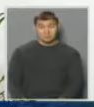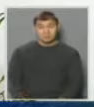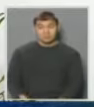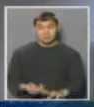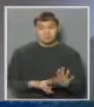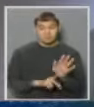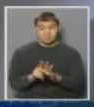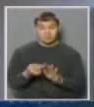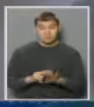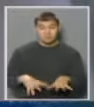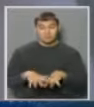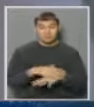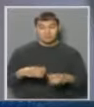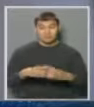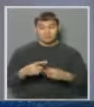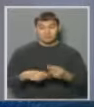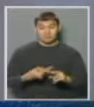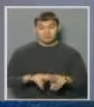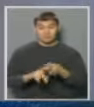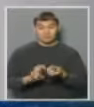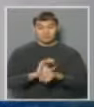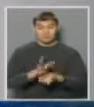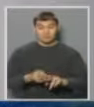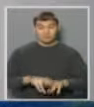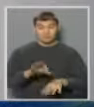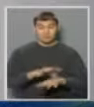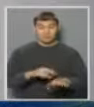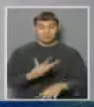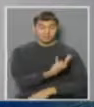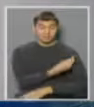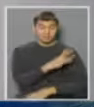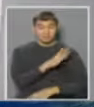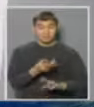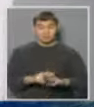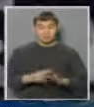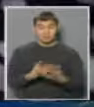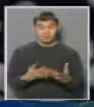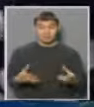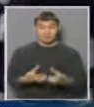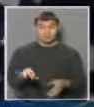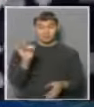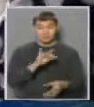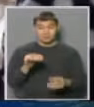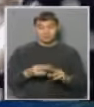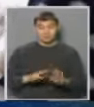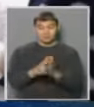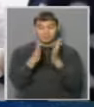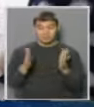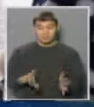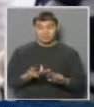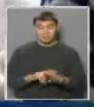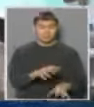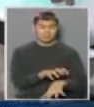алынды. Жұқпалы аурулардың алдын алудың тиімді тәсілі екпекені бағзыдан белгілі. Тарихқа көз жүгіртсек,